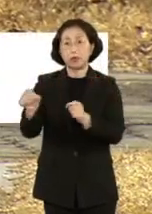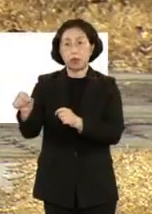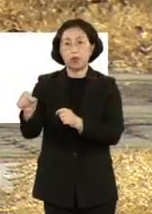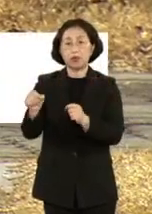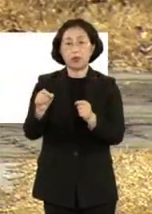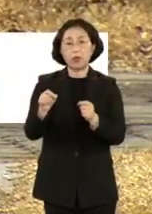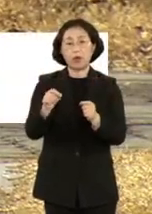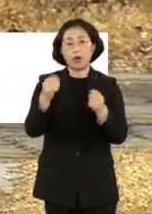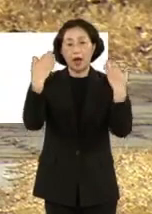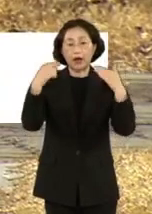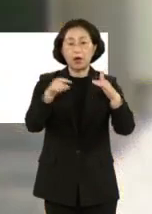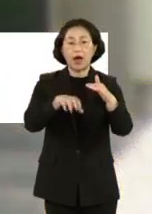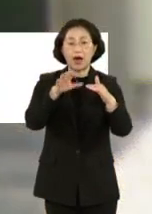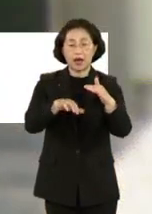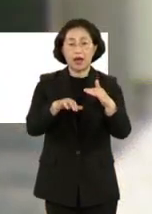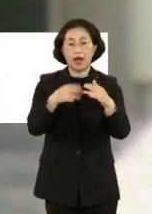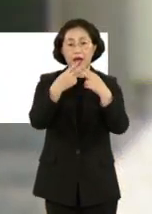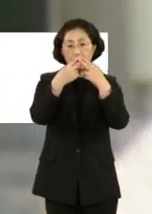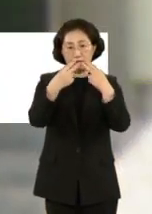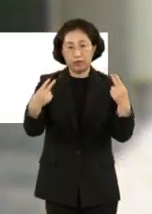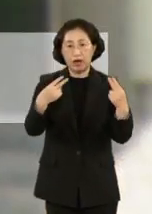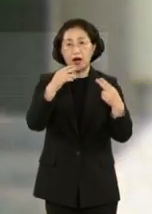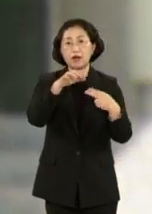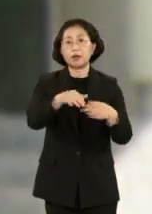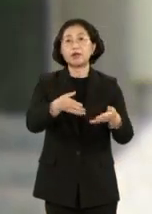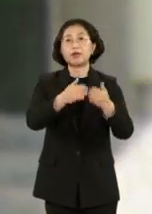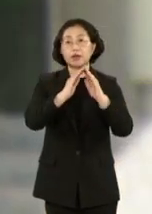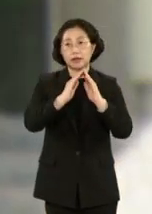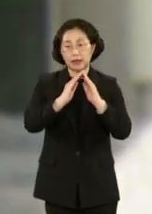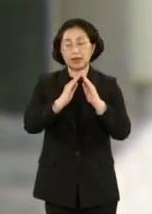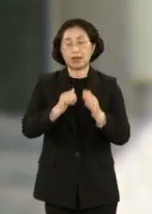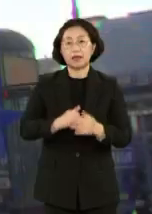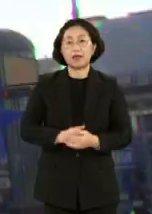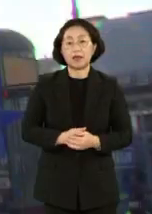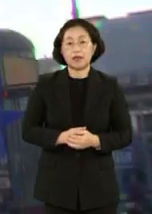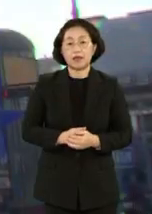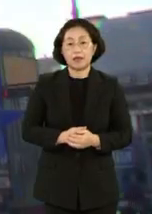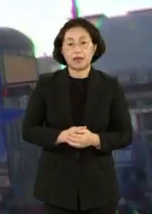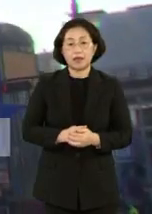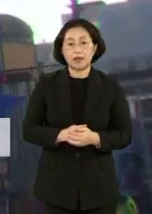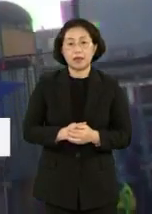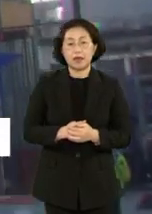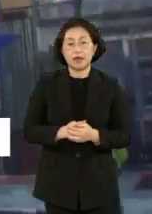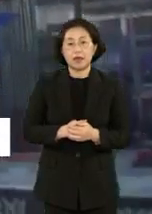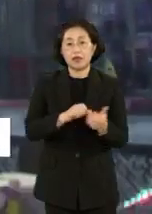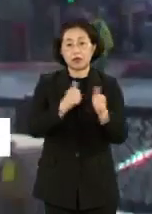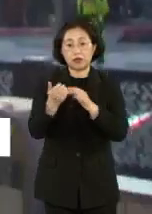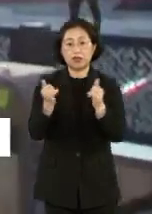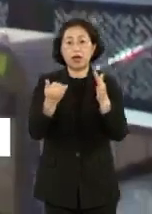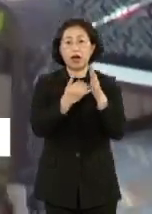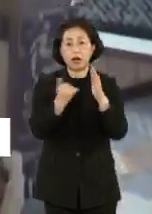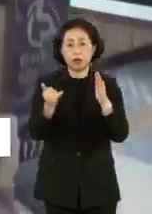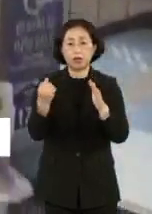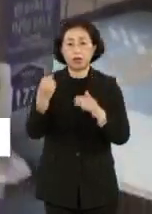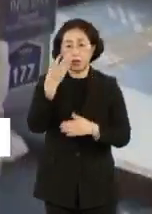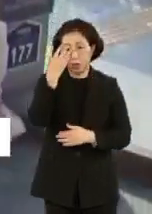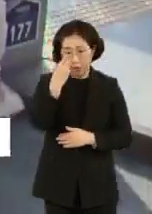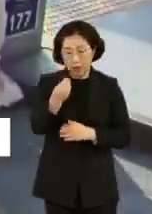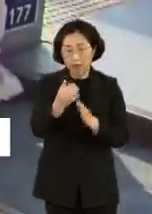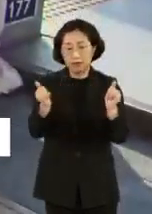교내에 분향소를 설치하는 등 애도 기간을 가질 예정입니다. 한편 이번 참사로 희생자 유가족은 물론 목격자와